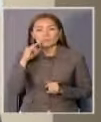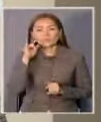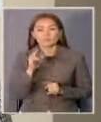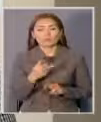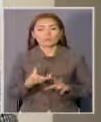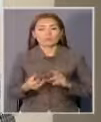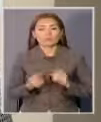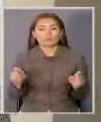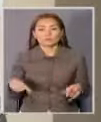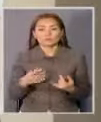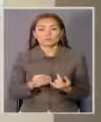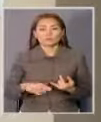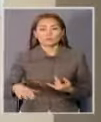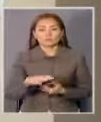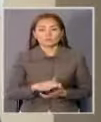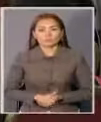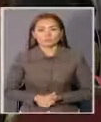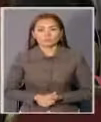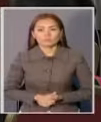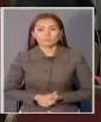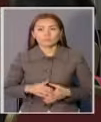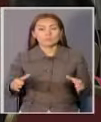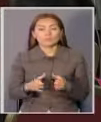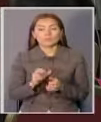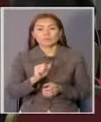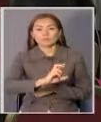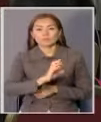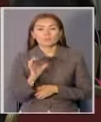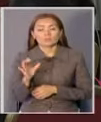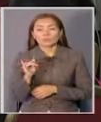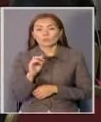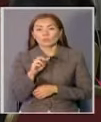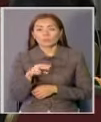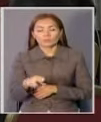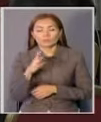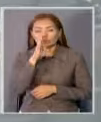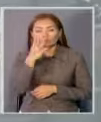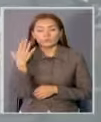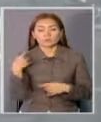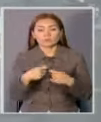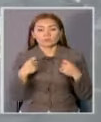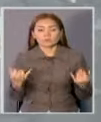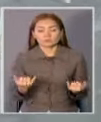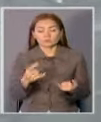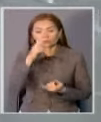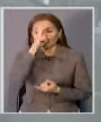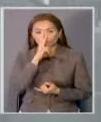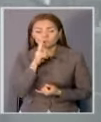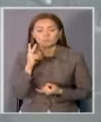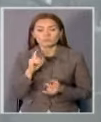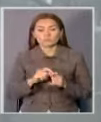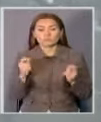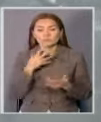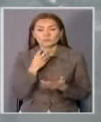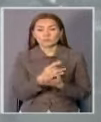Казахстана в число развитых стран мира. Компания ABC Group была основана 4 года назад и всего 2 месяца назад